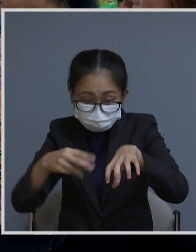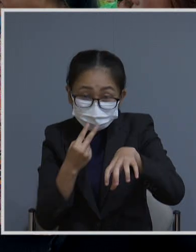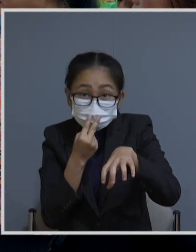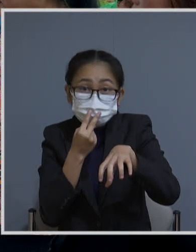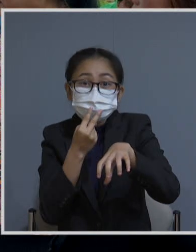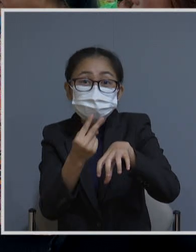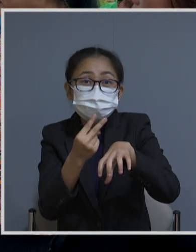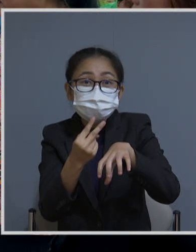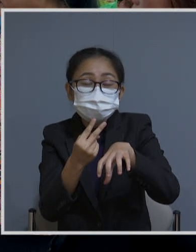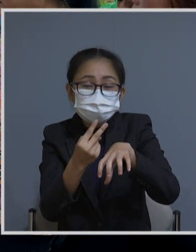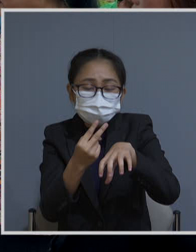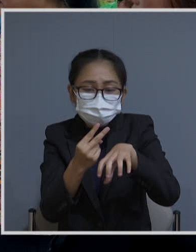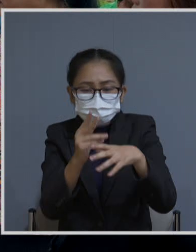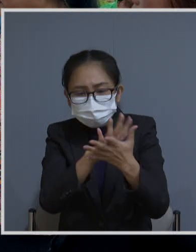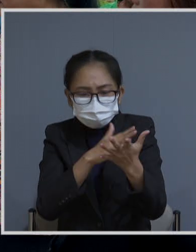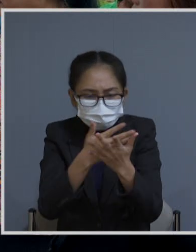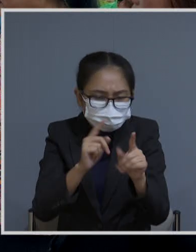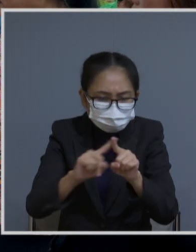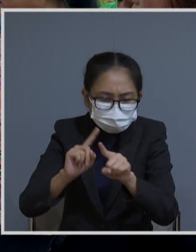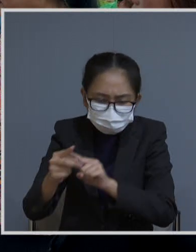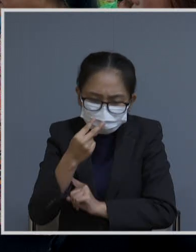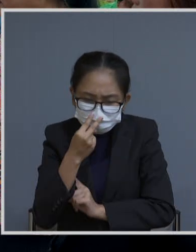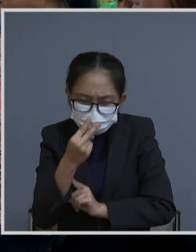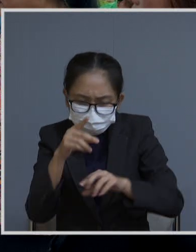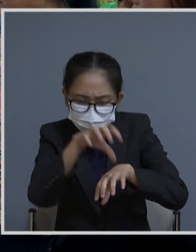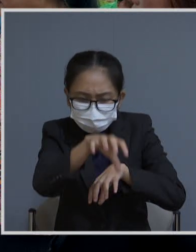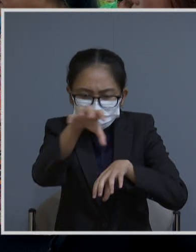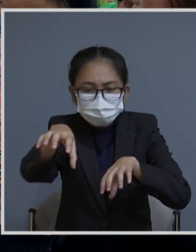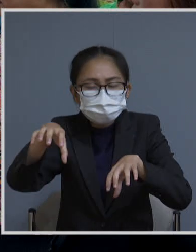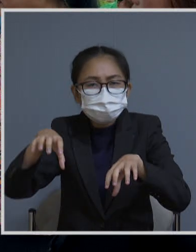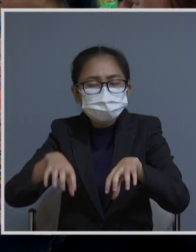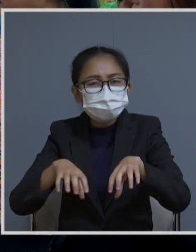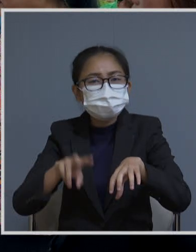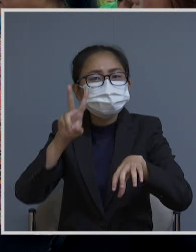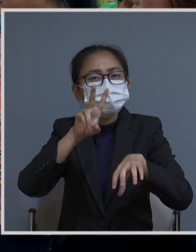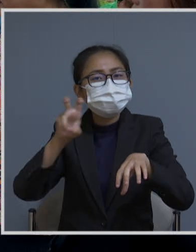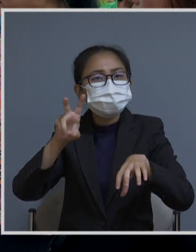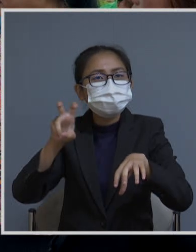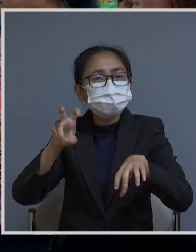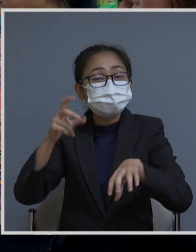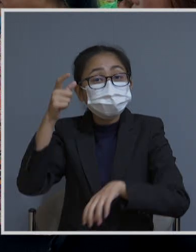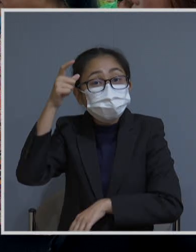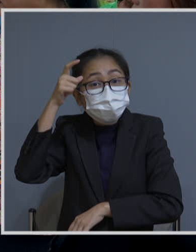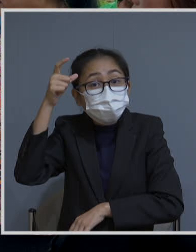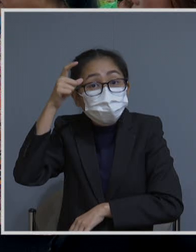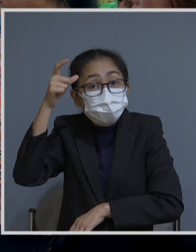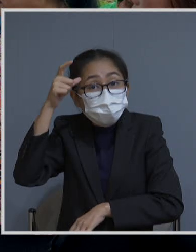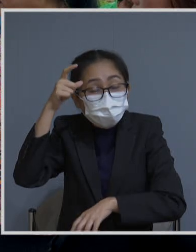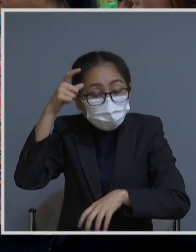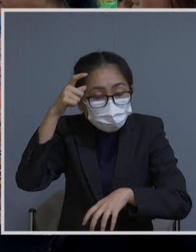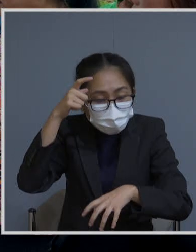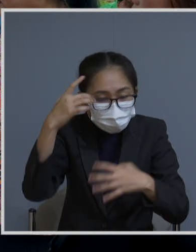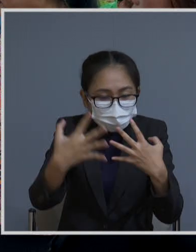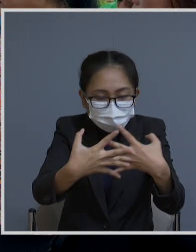ลำภีสกินเนี่ยนะคะสองร้อยกว่าครัวเรือนเนี่ยมีคอกวัวอยู่ถึง 60 2